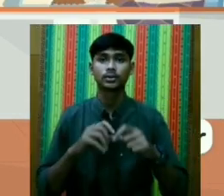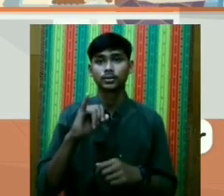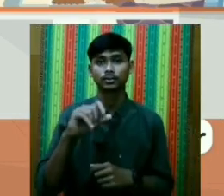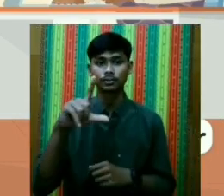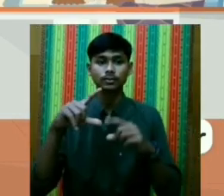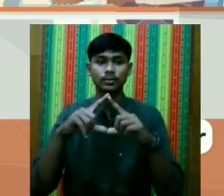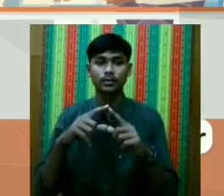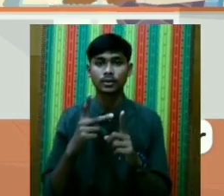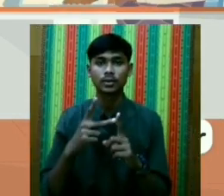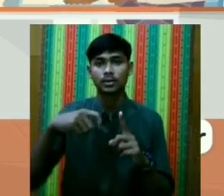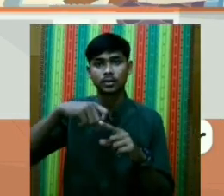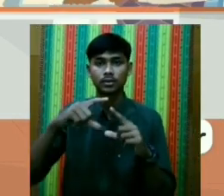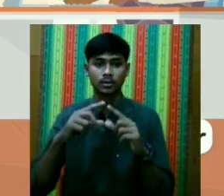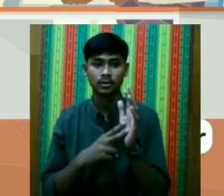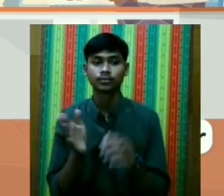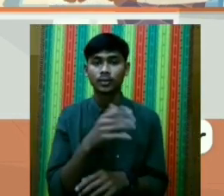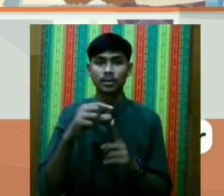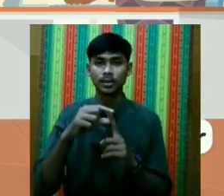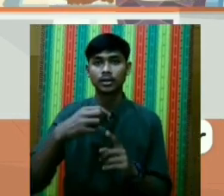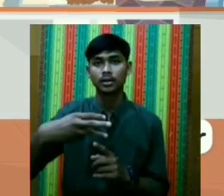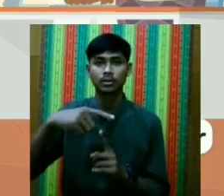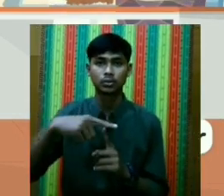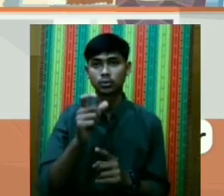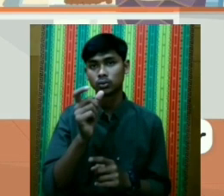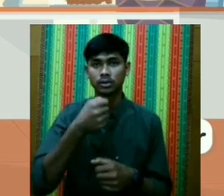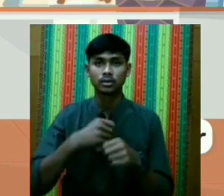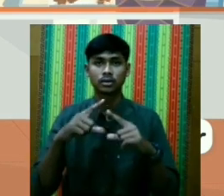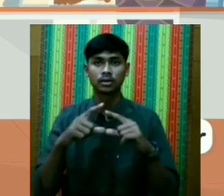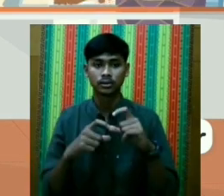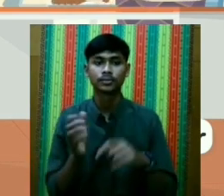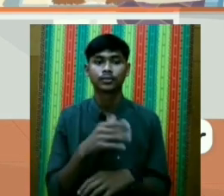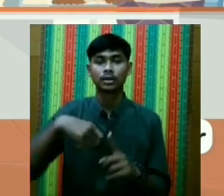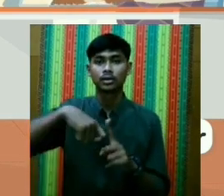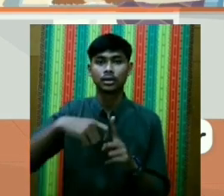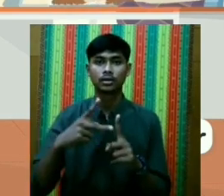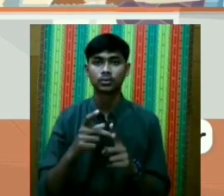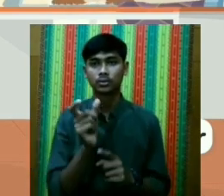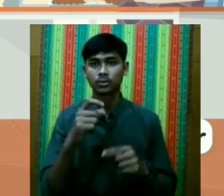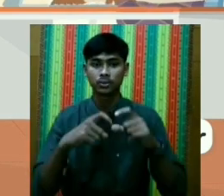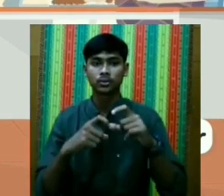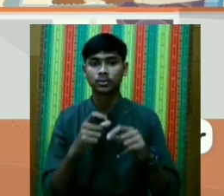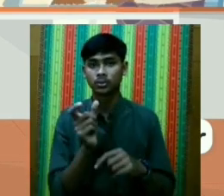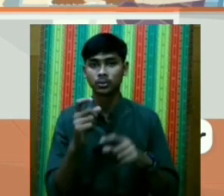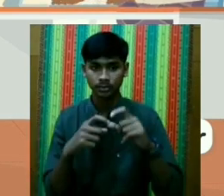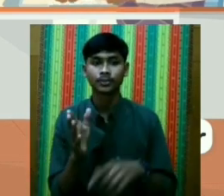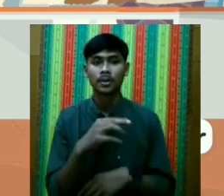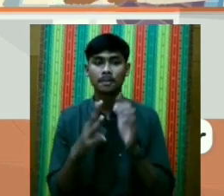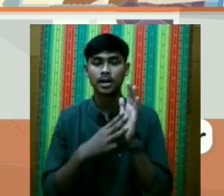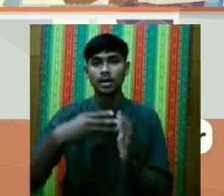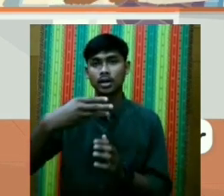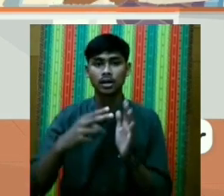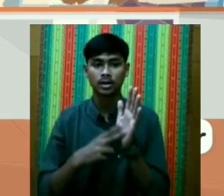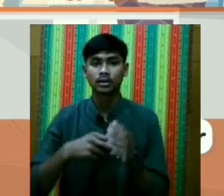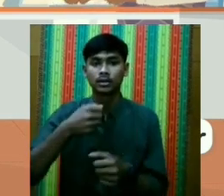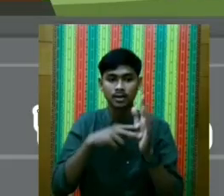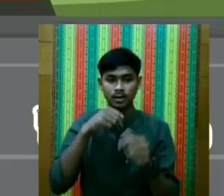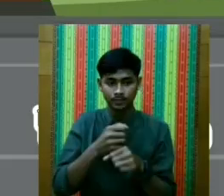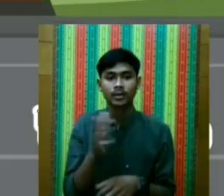ataupun keuangan yang lainnya Assalamualaikum warahmatullahi wabarakatuh